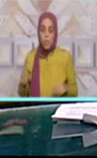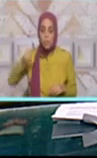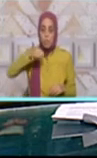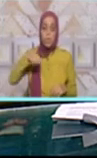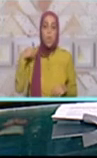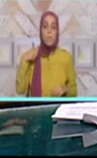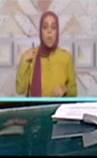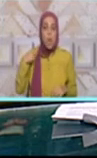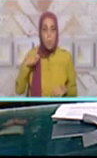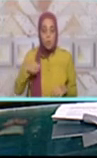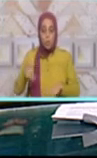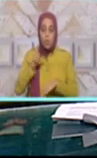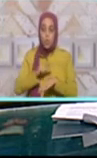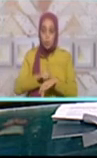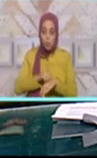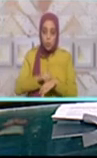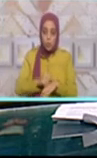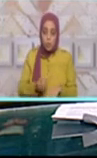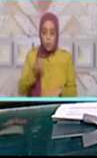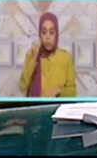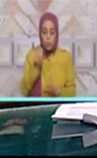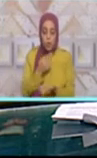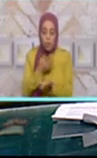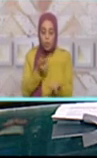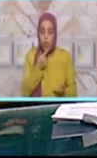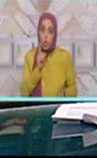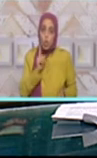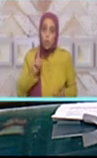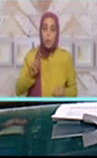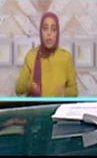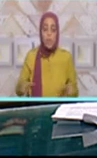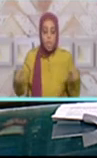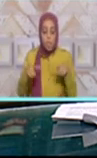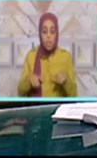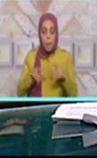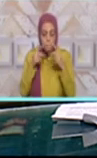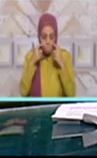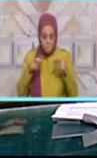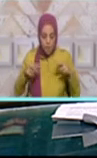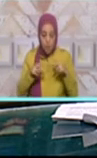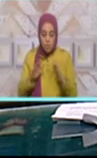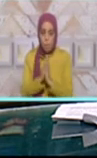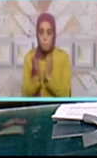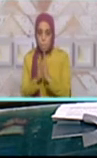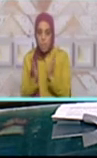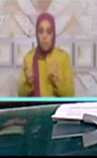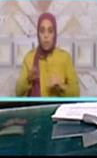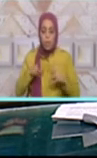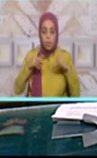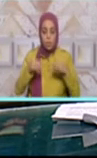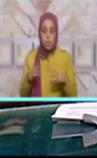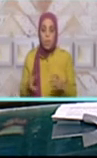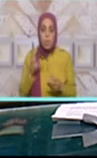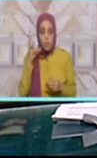بالمحافظة. الدكتور أشرف صبحي صباح اليوم عقد هذا الاجتماع، بحث خلاله ملف تطوير الوزارة لعدد من المنشآت